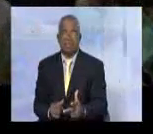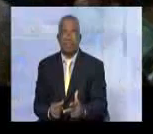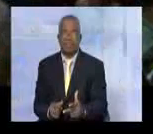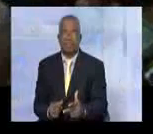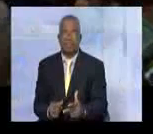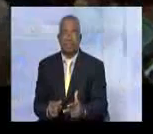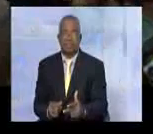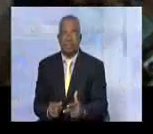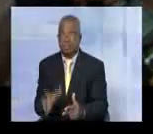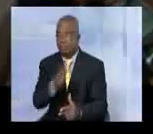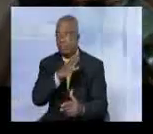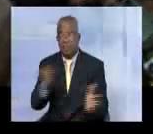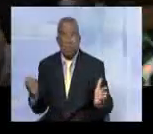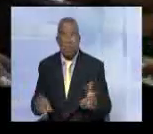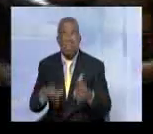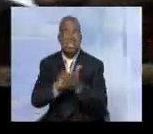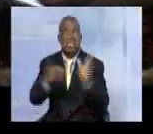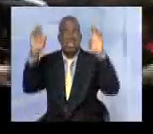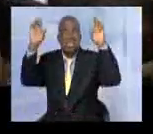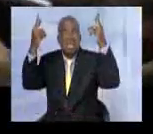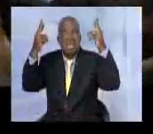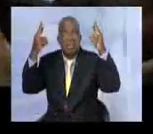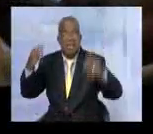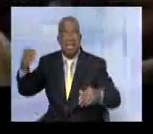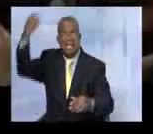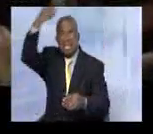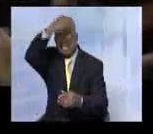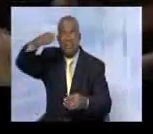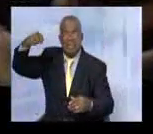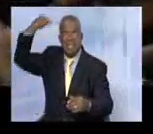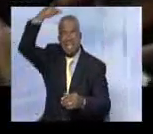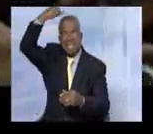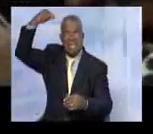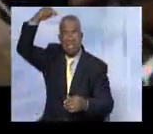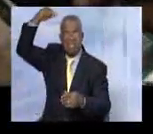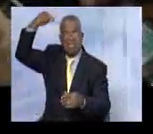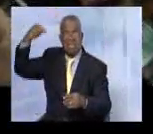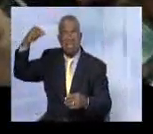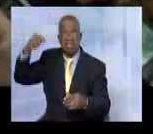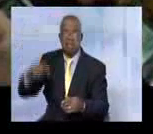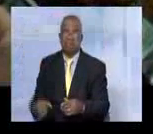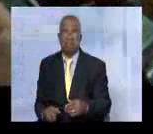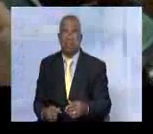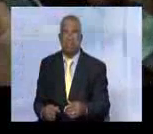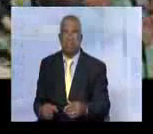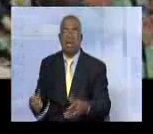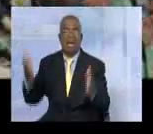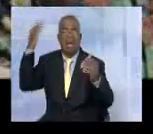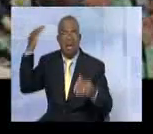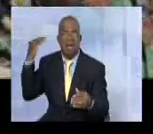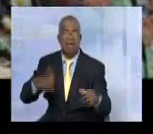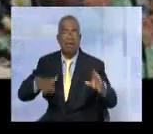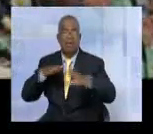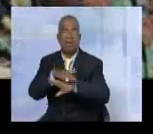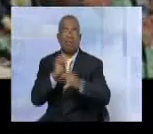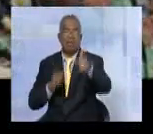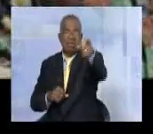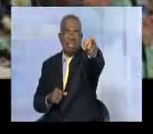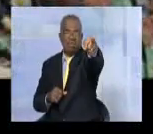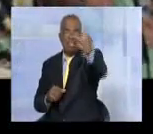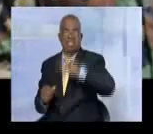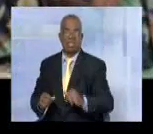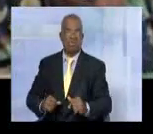considérer comme des combattants. Ces gens-là avaient déjà été démobilisés et désarmés par l'ONU ici à l'époque et aujourd'hui ils ne constituent